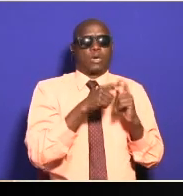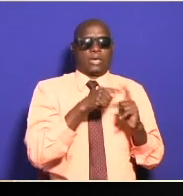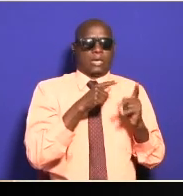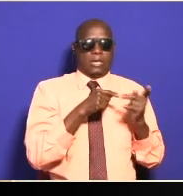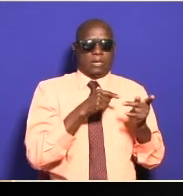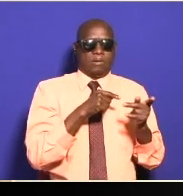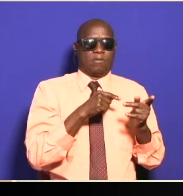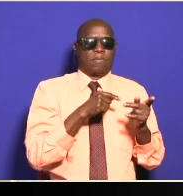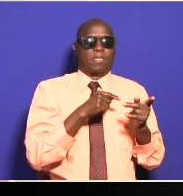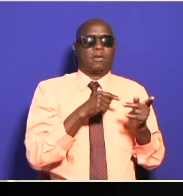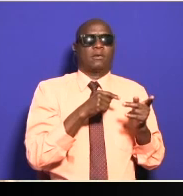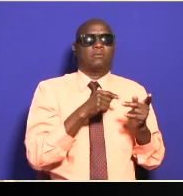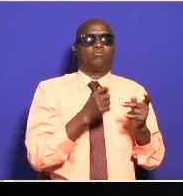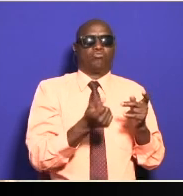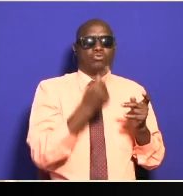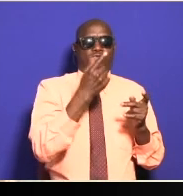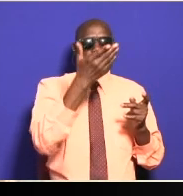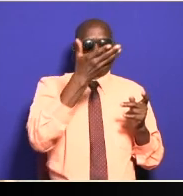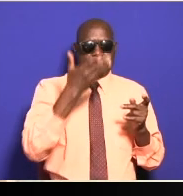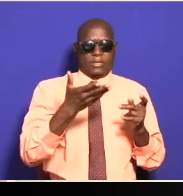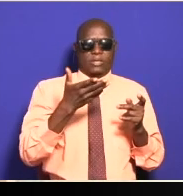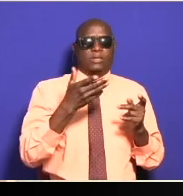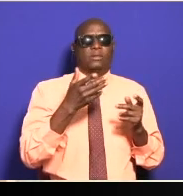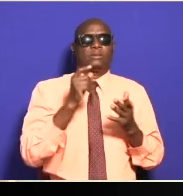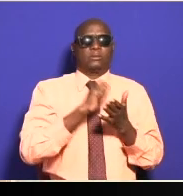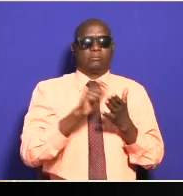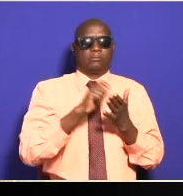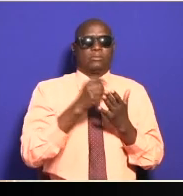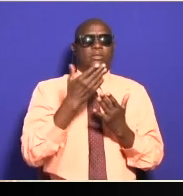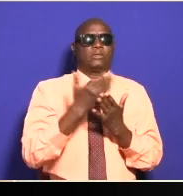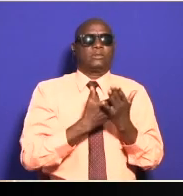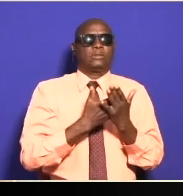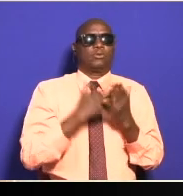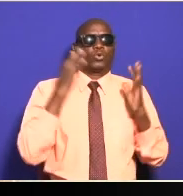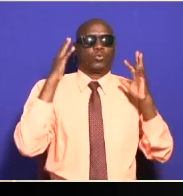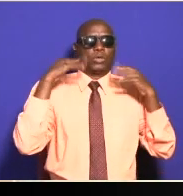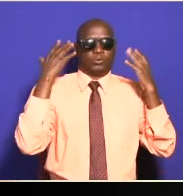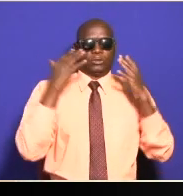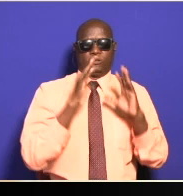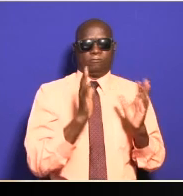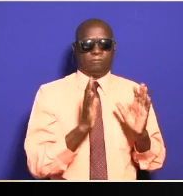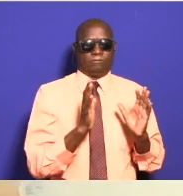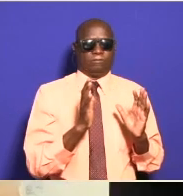aweze kujitokeza na kuandikisha taarifa bila kuwa na wasiwasi yoyote,